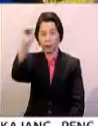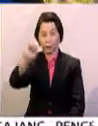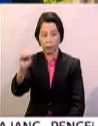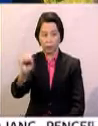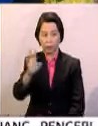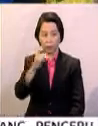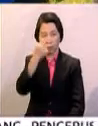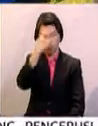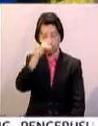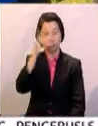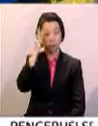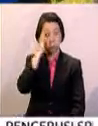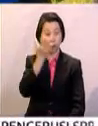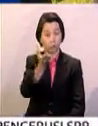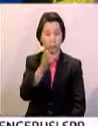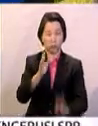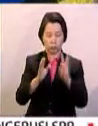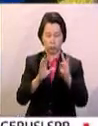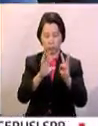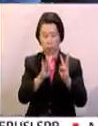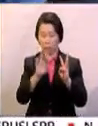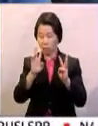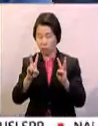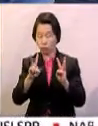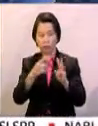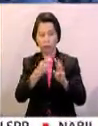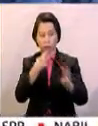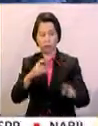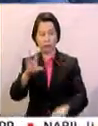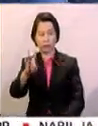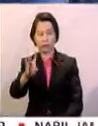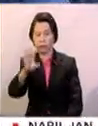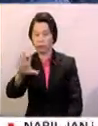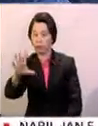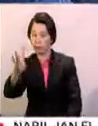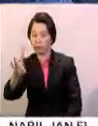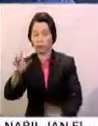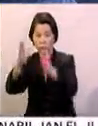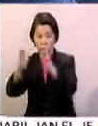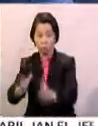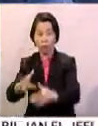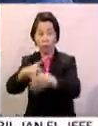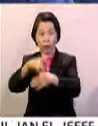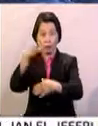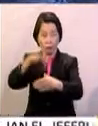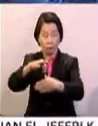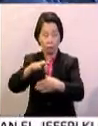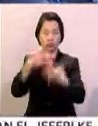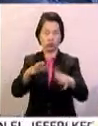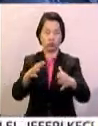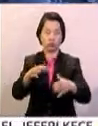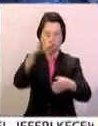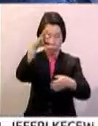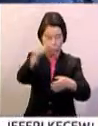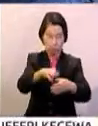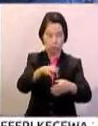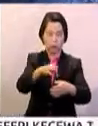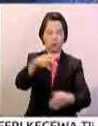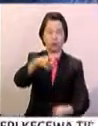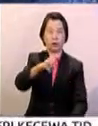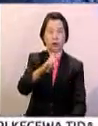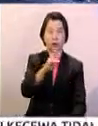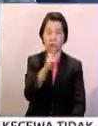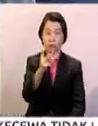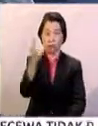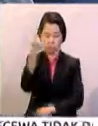untuk pengetahuan anda, 682 daripada 858 pengundi awal telah mengundi bagi pilihan raya kecil Dun Semenyih